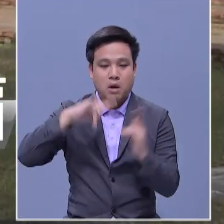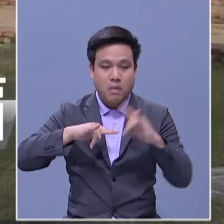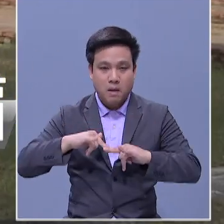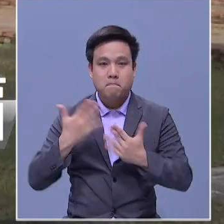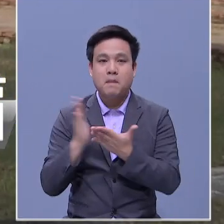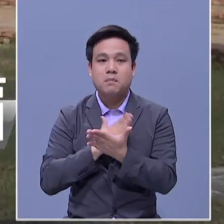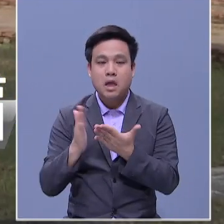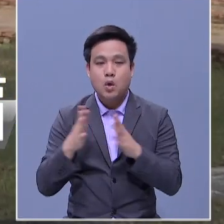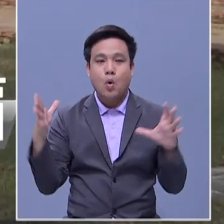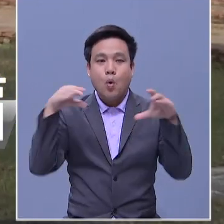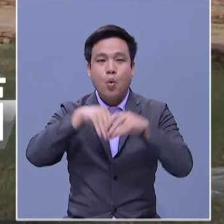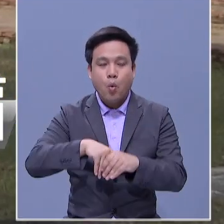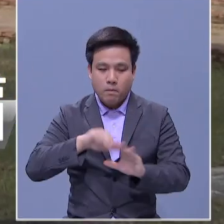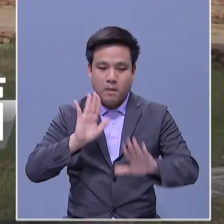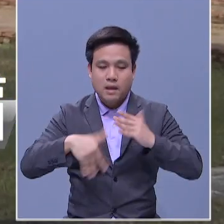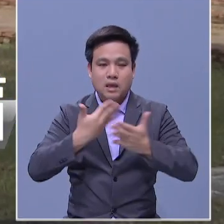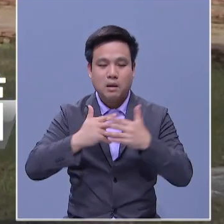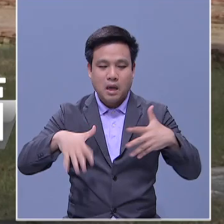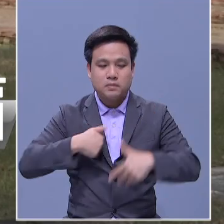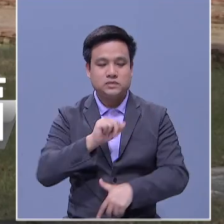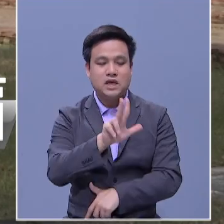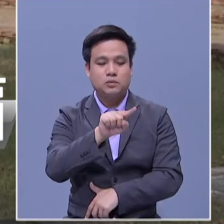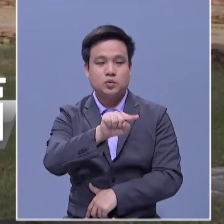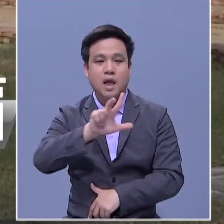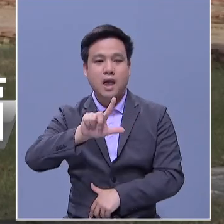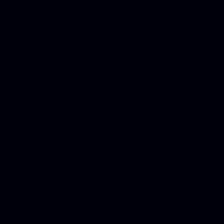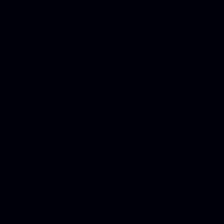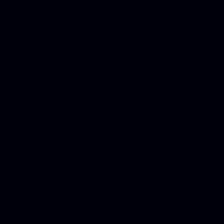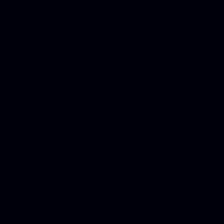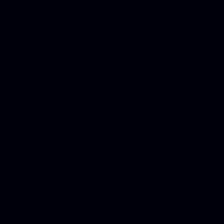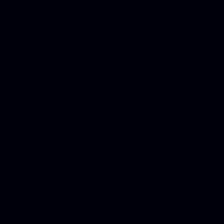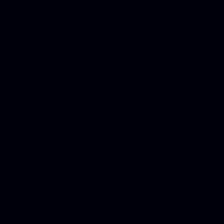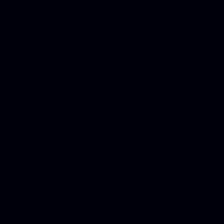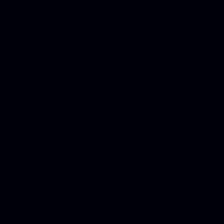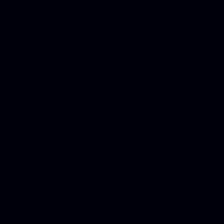ล้านล้านบาทค่ะ ก็เป็นการวางเป้าหมายของทางรัฐบาลเอาไว้เรื่องของการท่องเที่ยวนะคะ